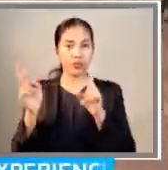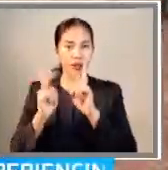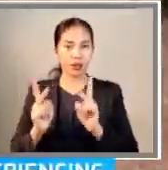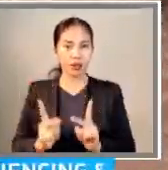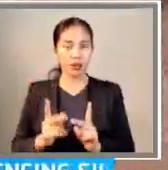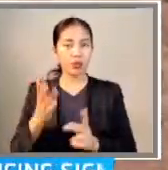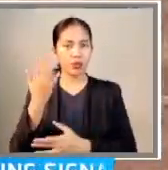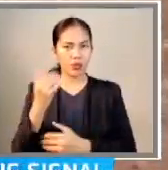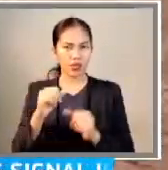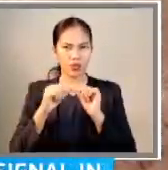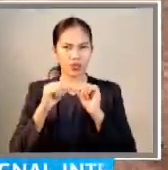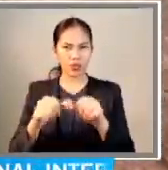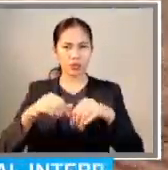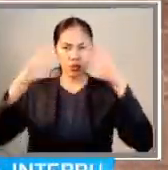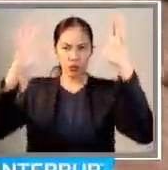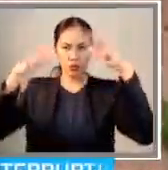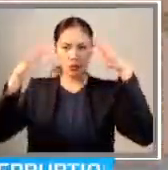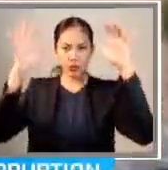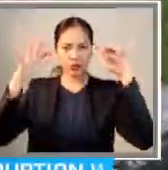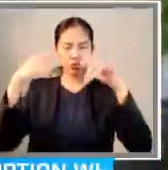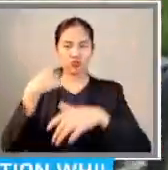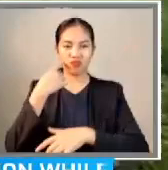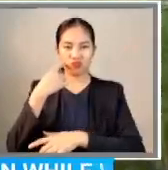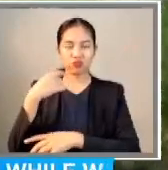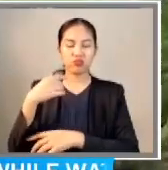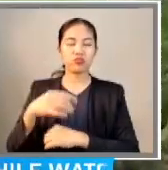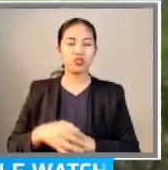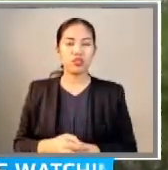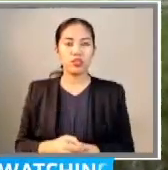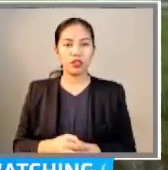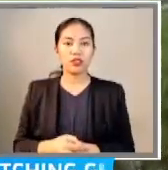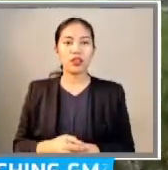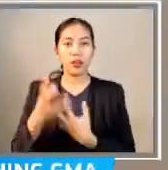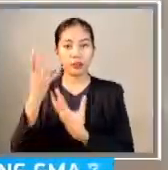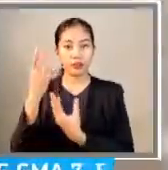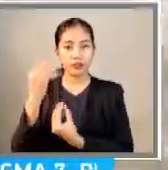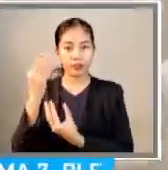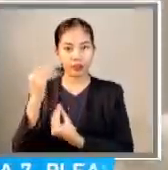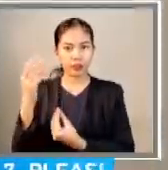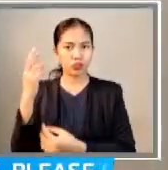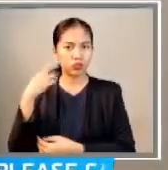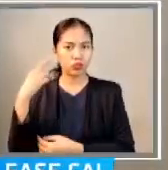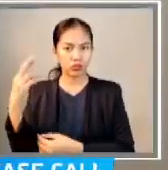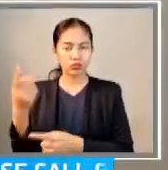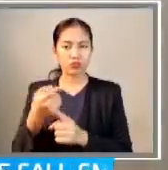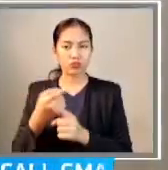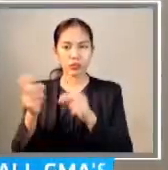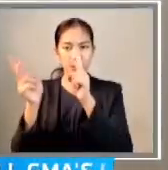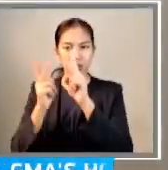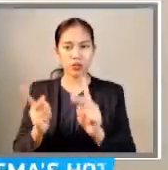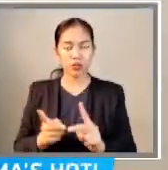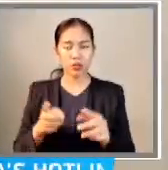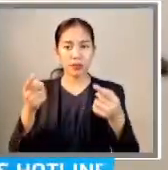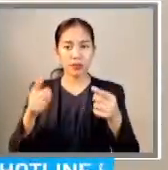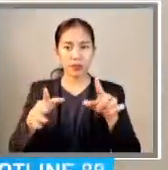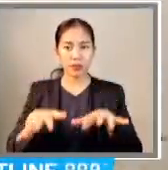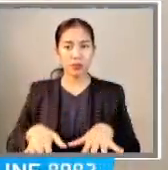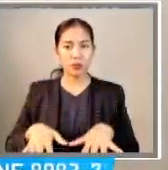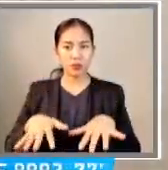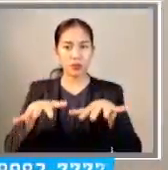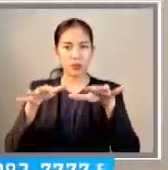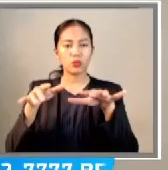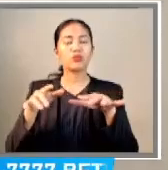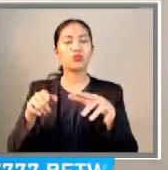pag-ulan doon sa mga nakalipas na araw ayon sa ulat ng Super Radio Palawan. Nagdulot ng pagbaha sa ilang pangunahing kalsada at mga